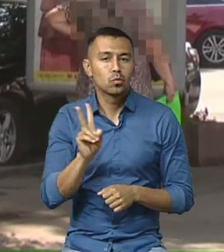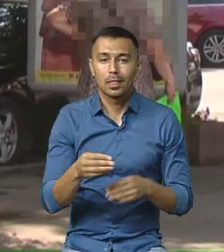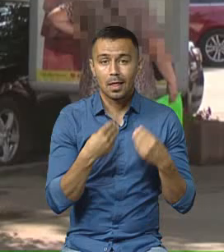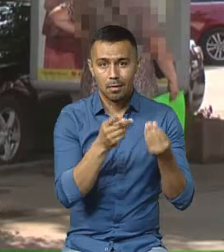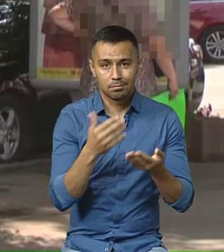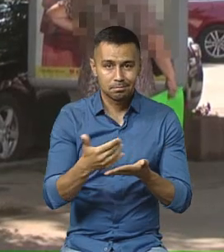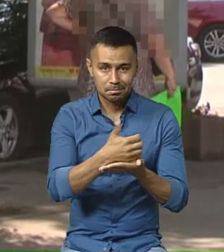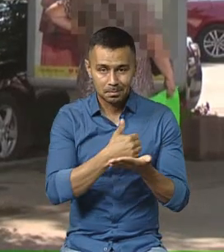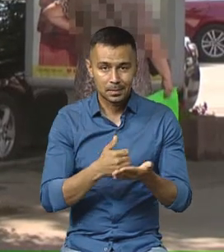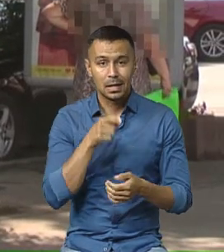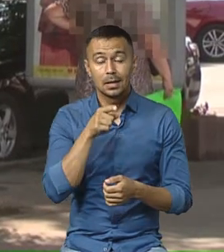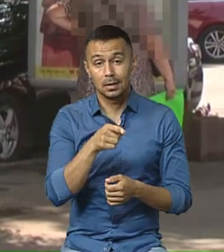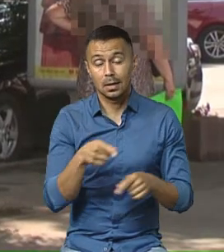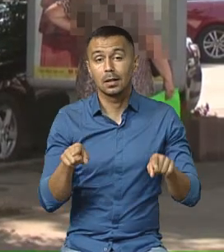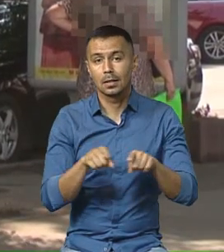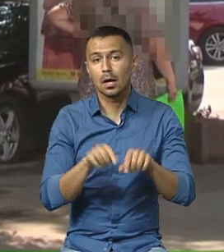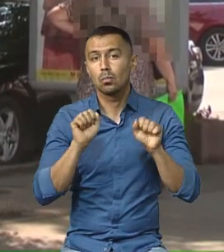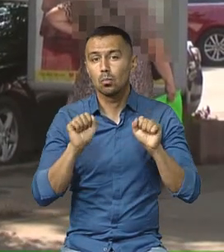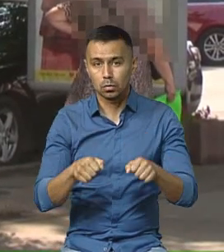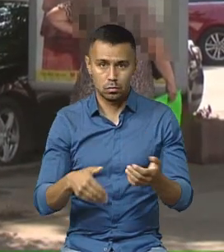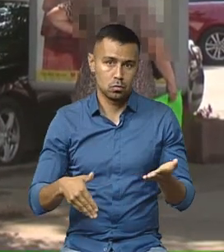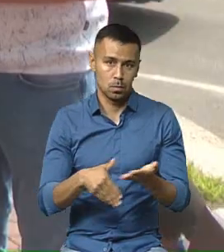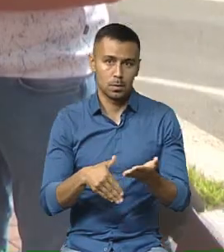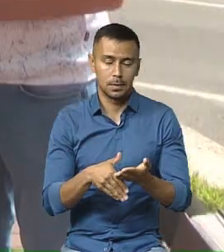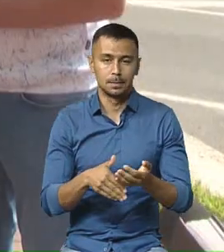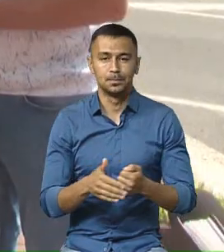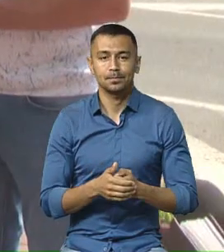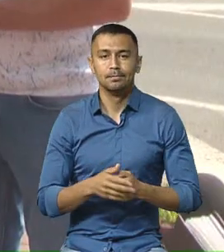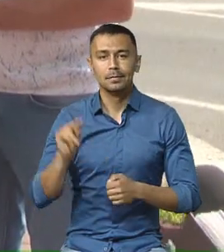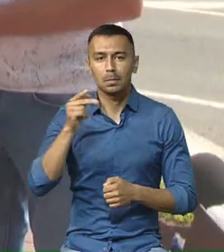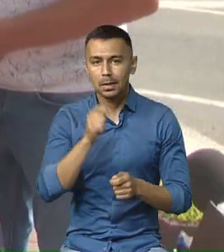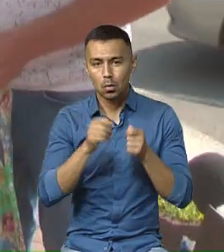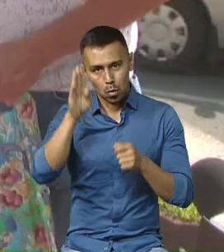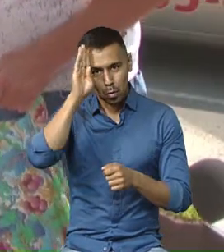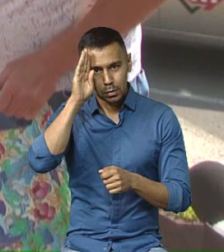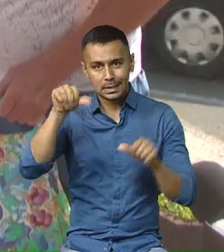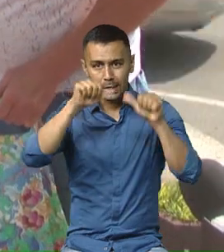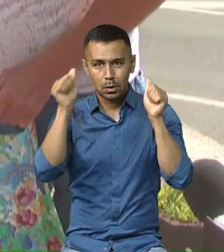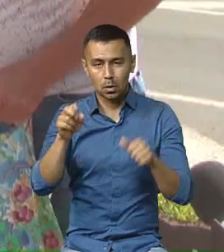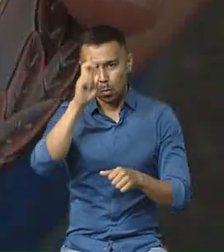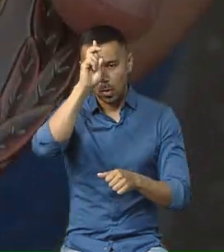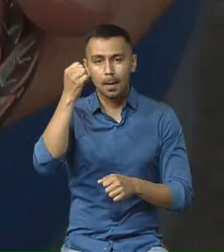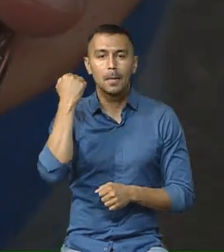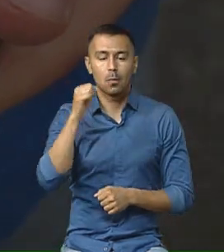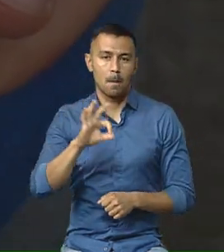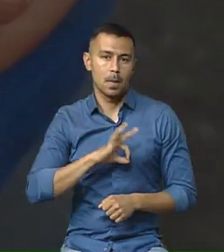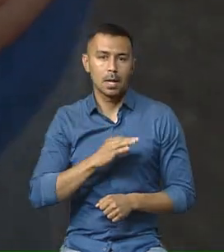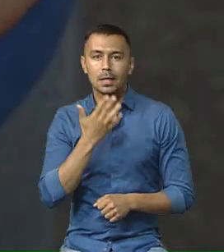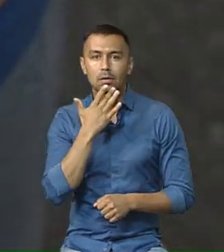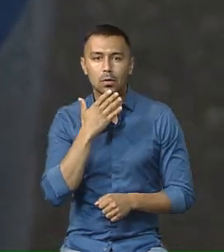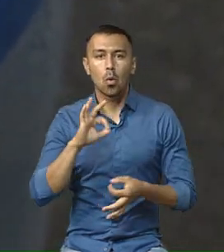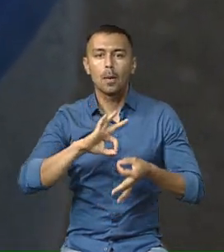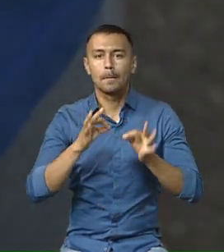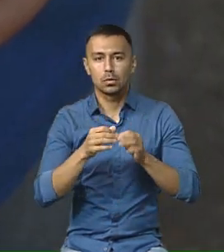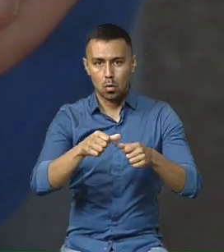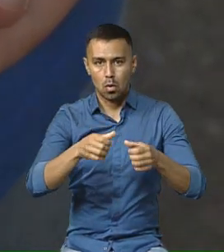і отак, таким чином ми вирішили допомогти. Чемпіон дарує хлопчику статуетку богині перемоги, медаль Національного